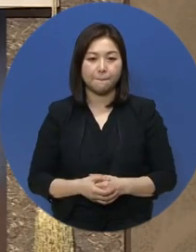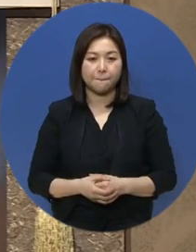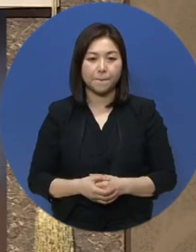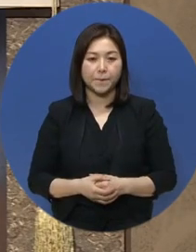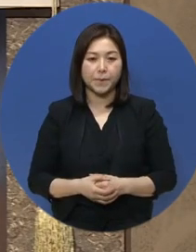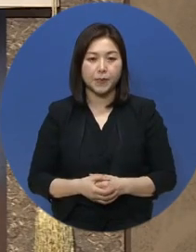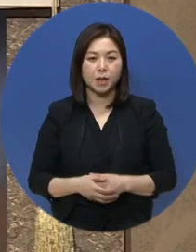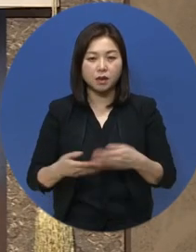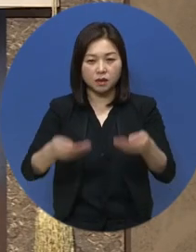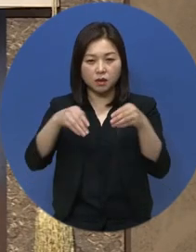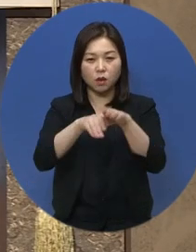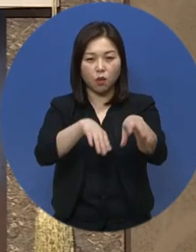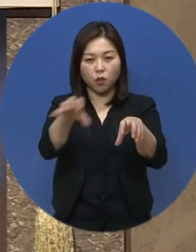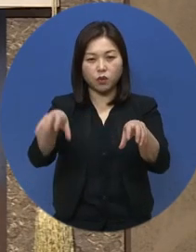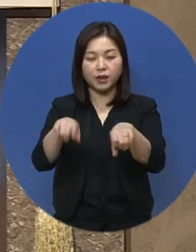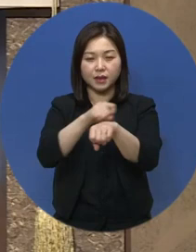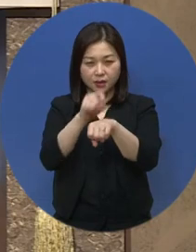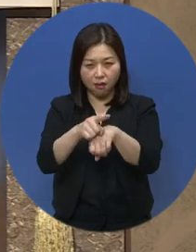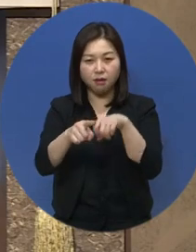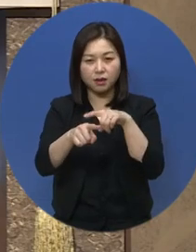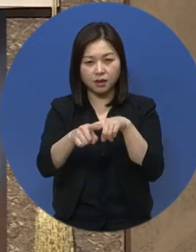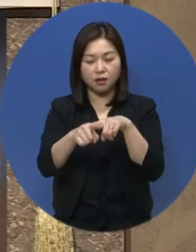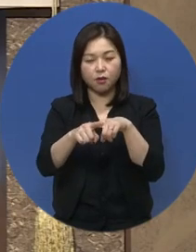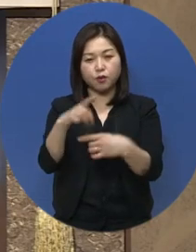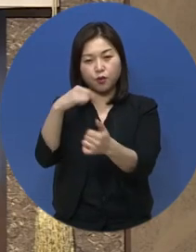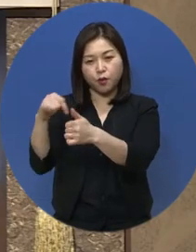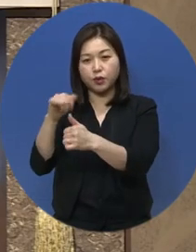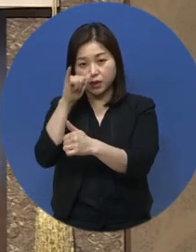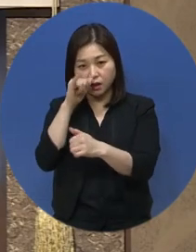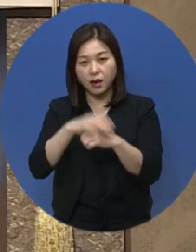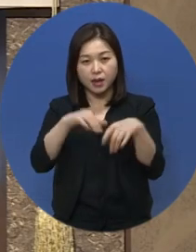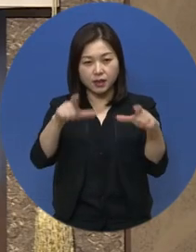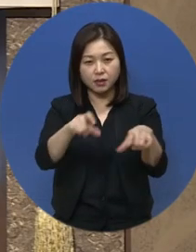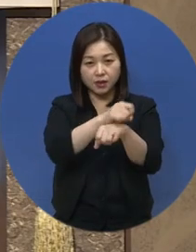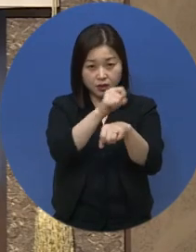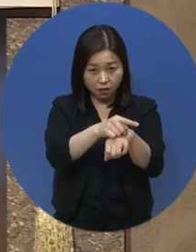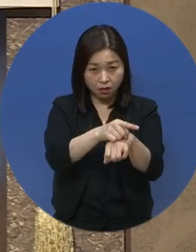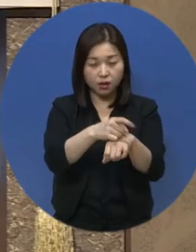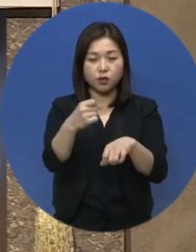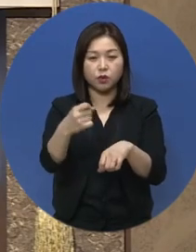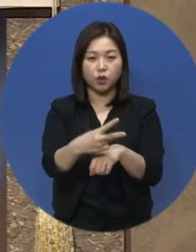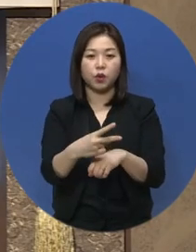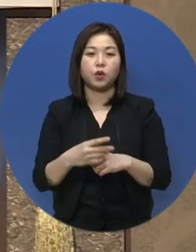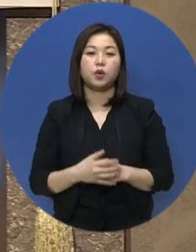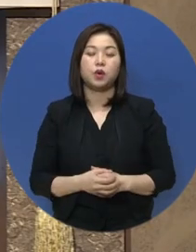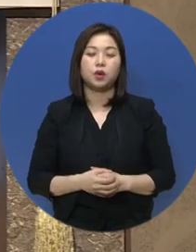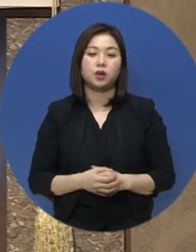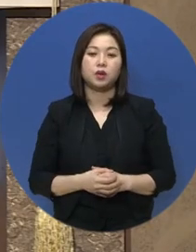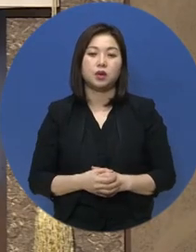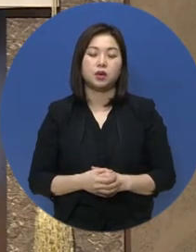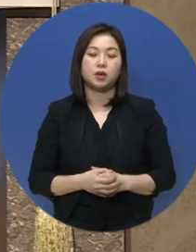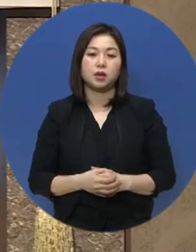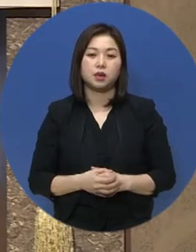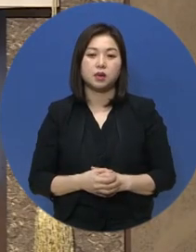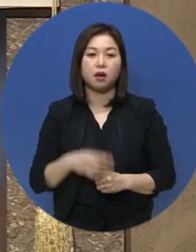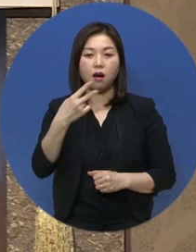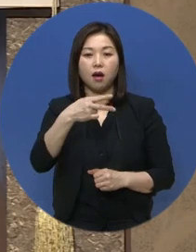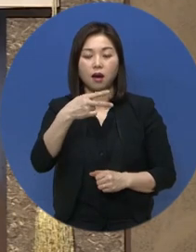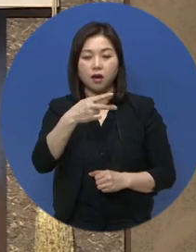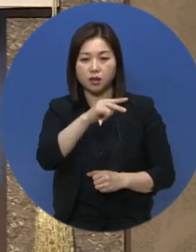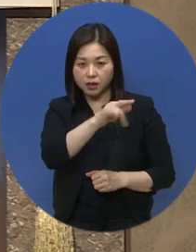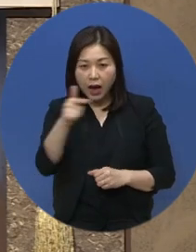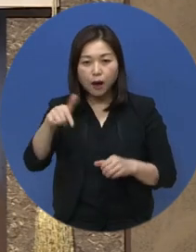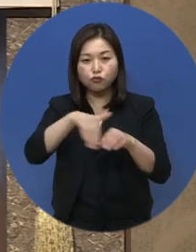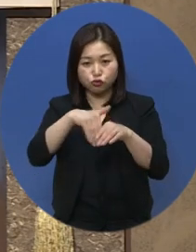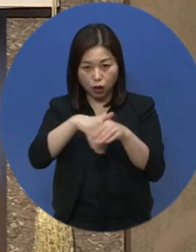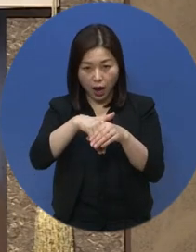지역아동센터마다 특성화된 프로그램이 있는데 네. 뭐 지역적인 특색 내지는 또 아이들이 다문화적인 특색 이런 것들이 있잖아요.